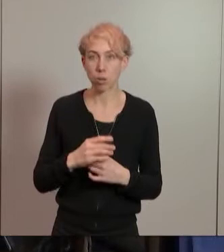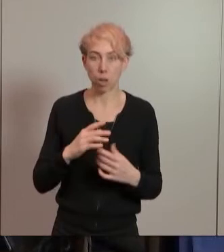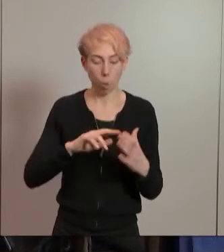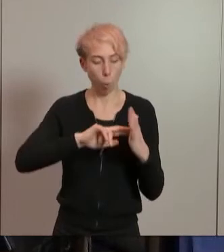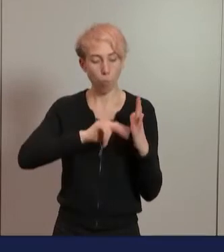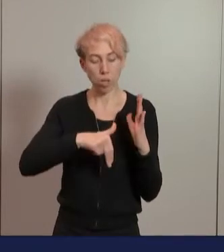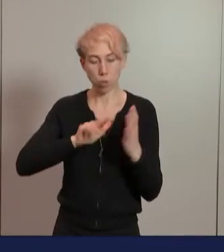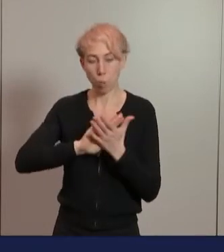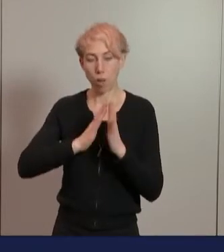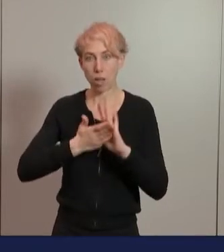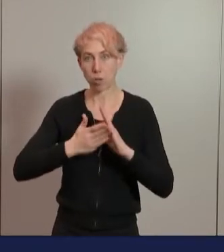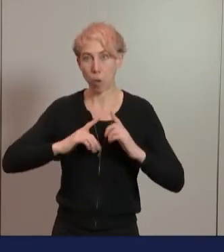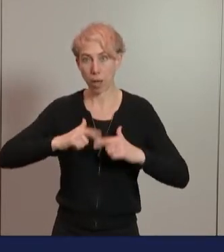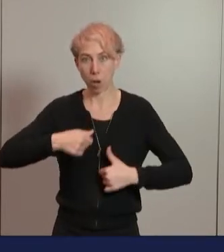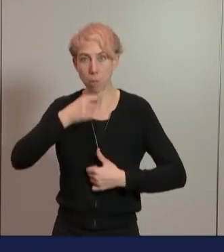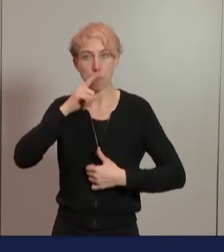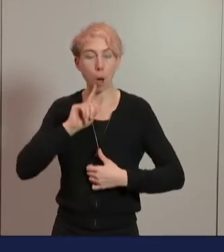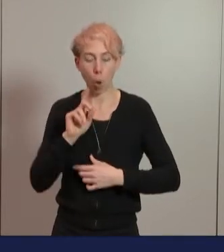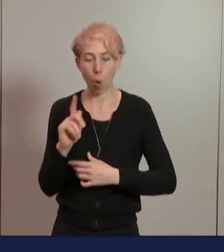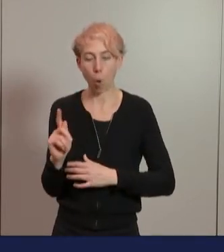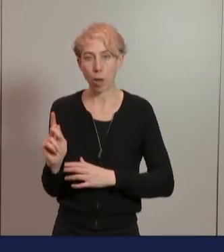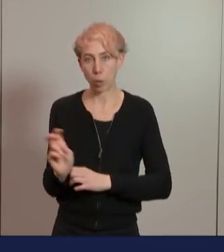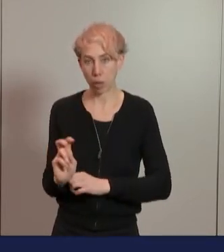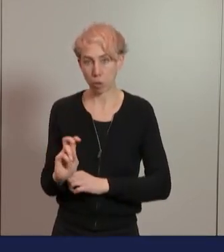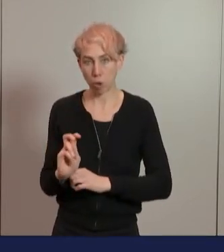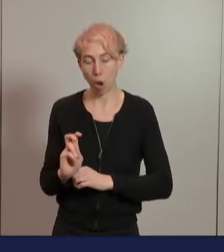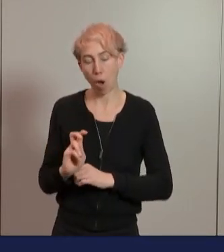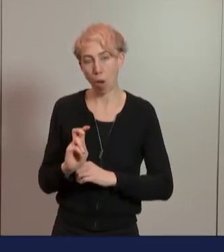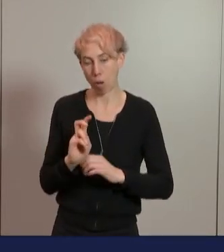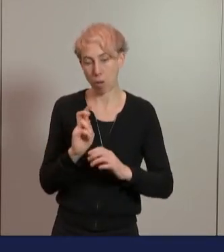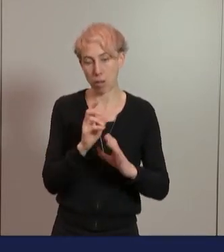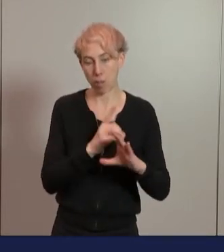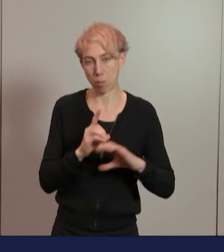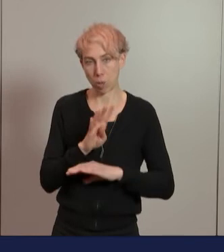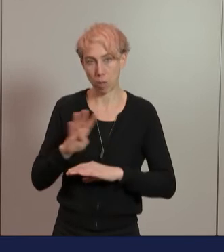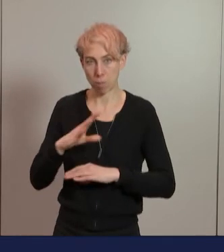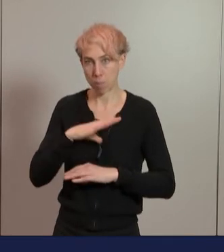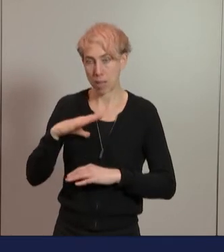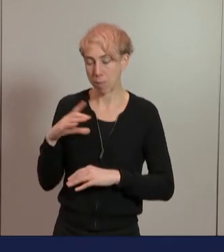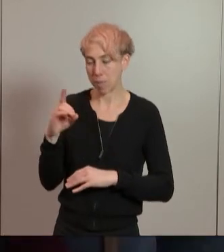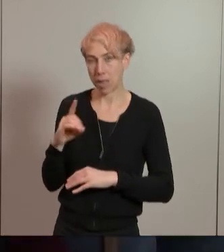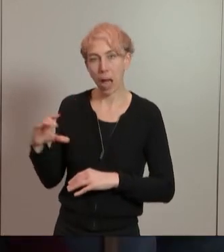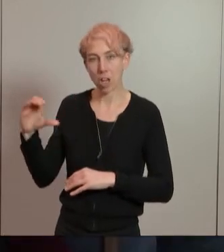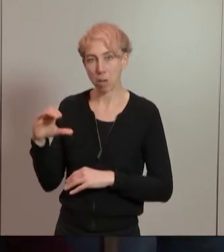avec l'association École des parents et des éducateurs de Loire-Atlantique. Madame Derchabois. Merci.